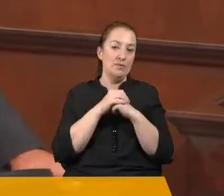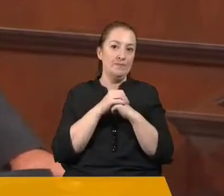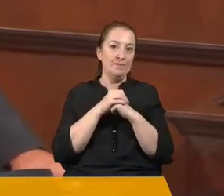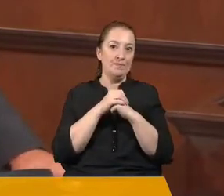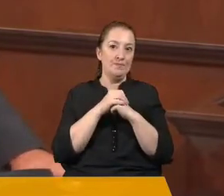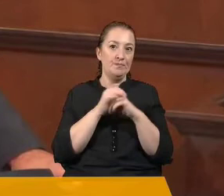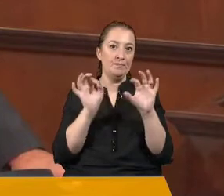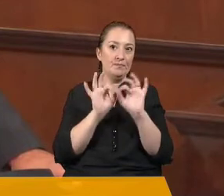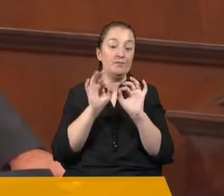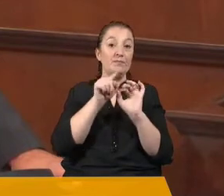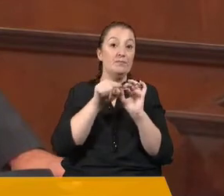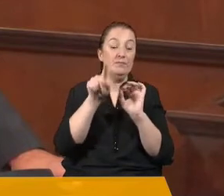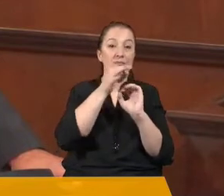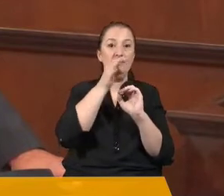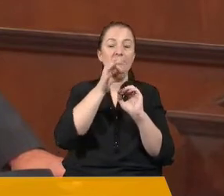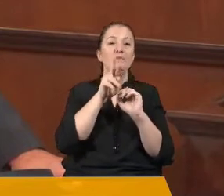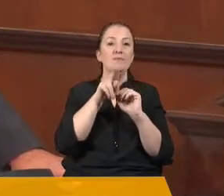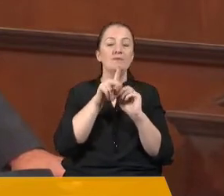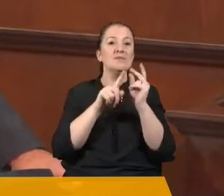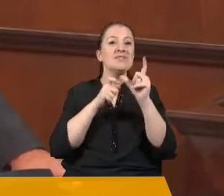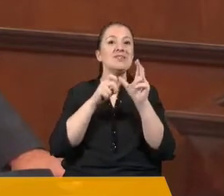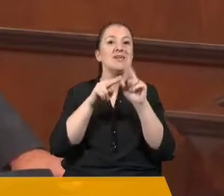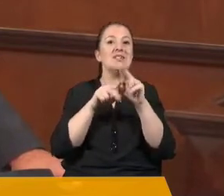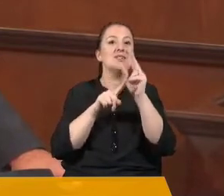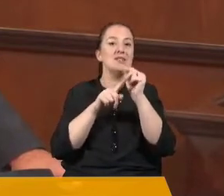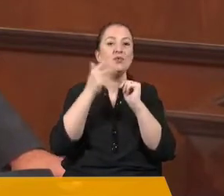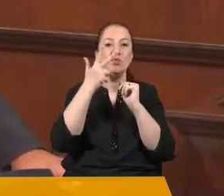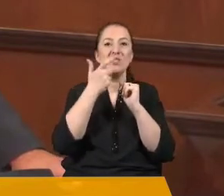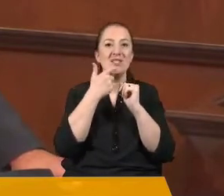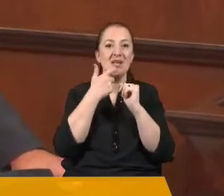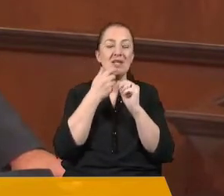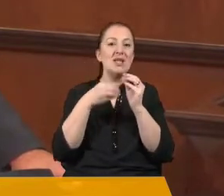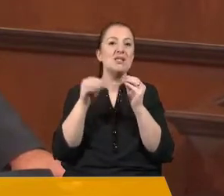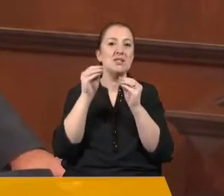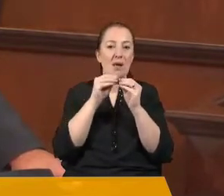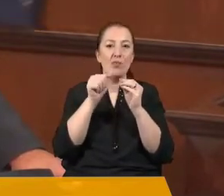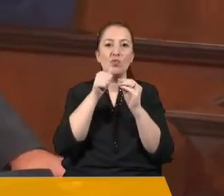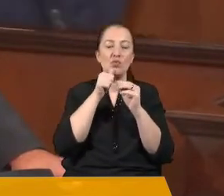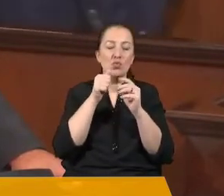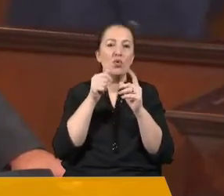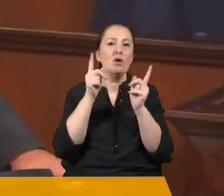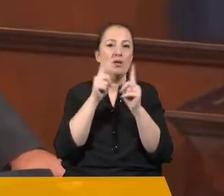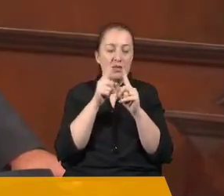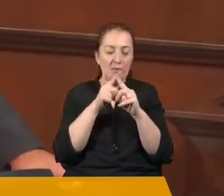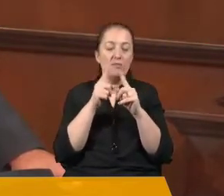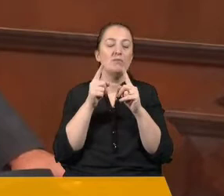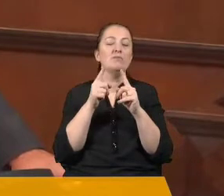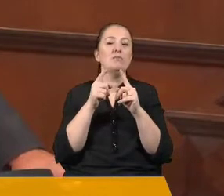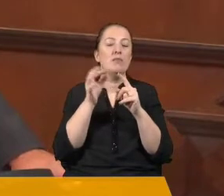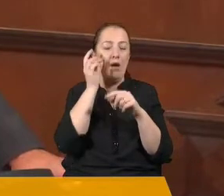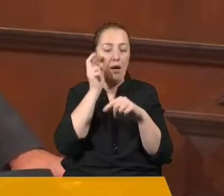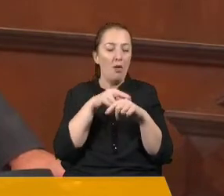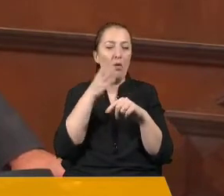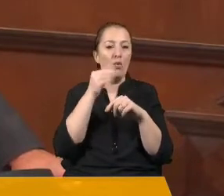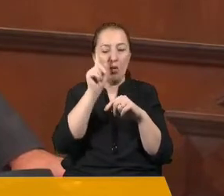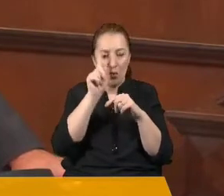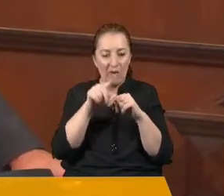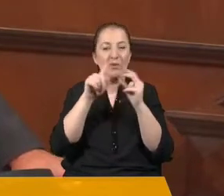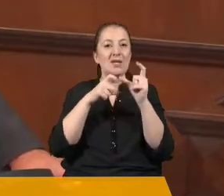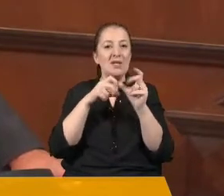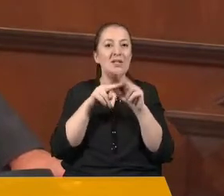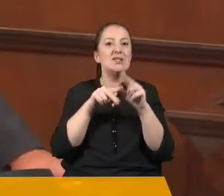Evet, sizin de ifade ettiğiniz gibi İSKİ 3 yıldır zam ve su tarifesiyle anılır oldu. Ve gündemi, İSKİ'nin